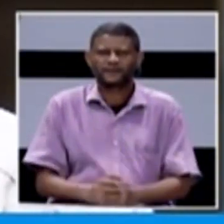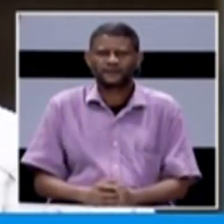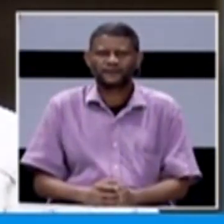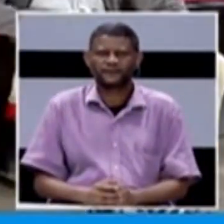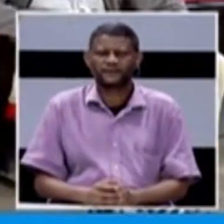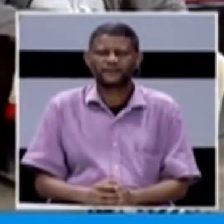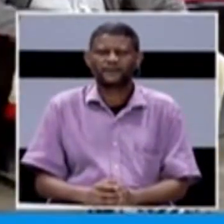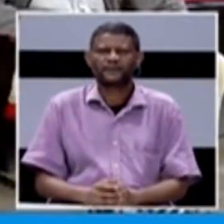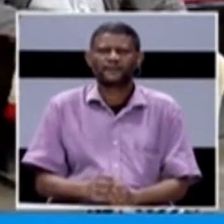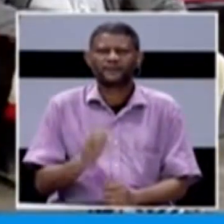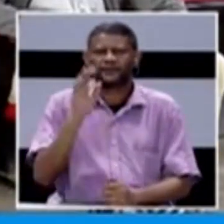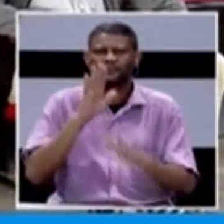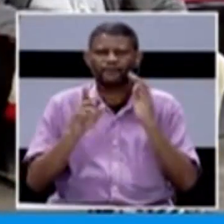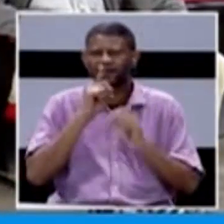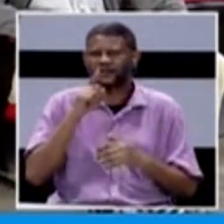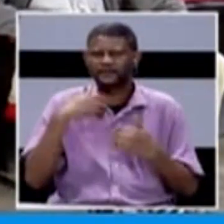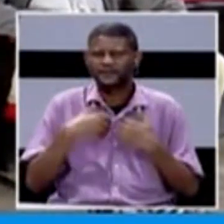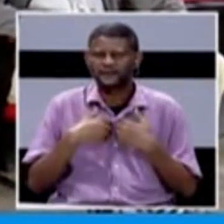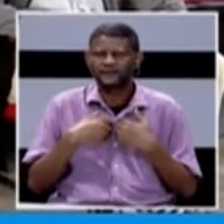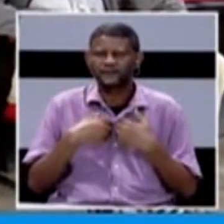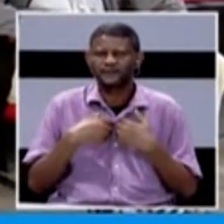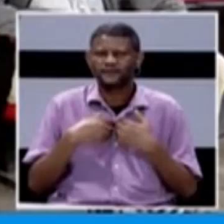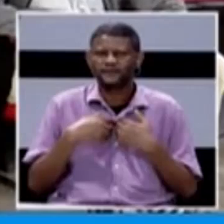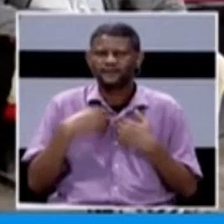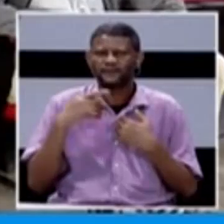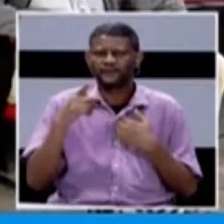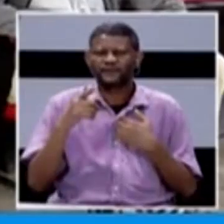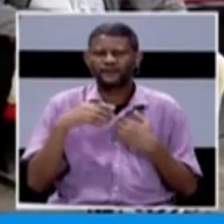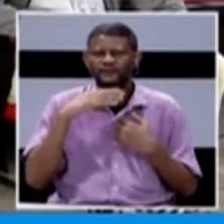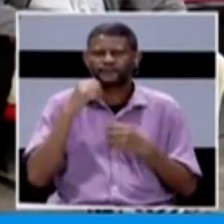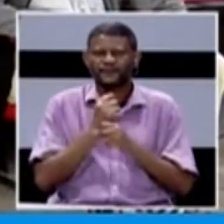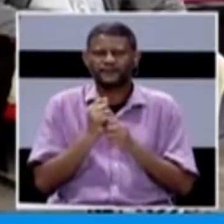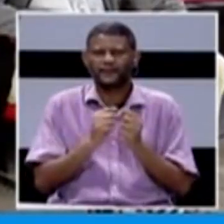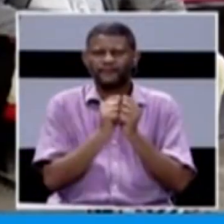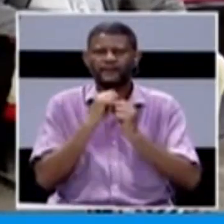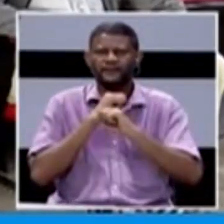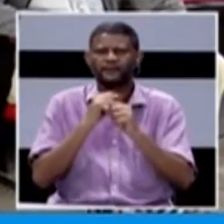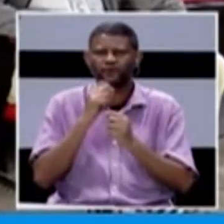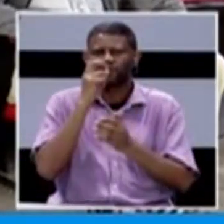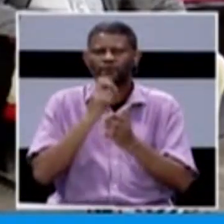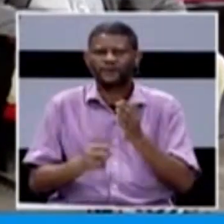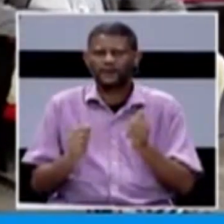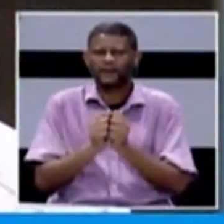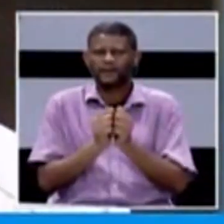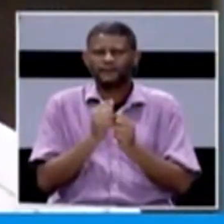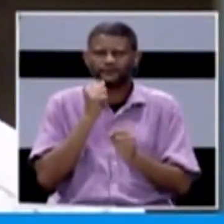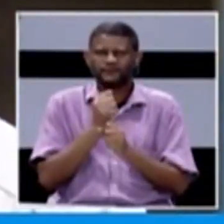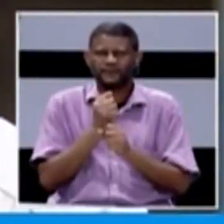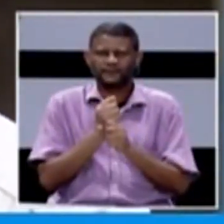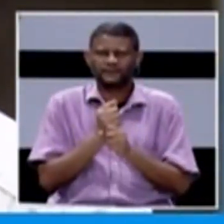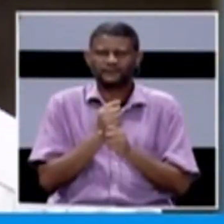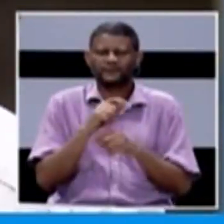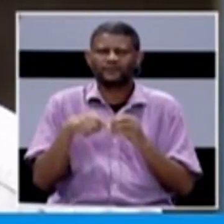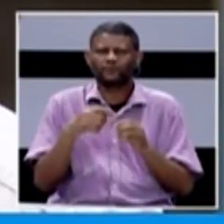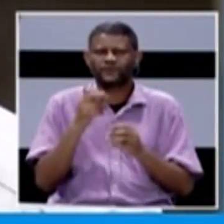ምትእሳር ከም ዘሎ ኢና ገምጊምና ዘለና። ዘይሕጋዊ ስራሕ ተሓቢርና ኢና ንከልኸል ዘለና። ውፅኢታቱ ብዙሕ እዩ። ተሓቢርና ብምስራሕና ዝረኸቡ ናይ ረብሓ ብጣዕሚ ብዙሕ ስለ